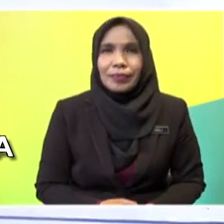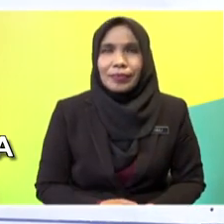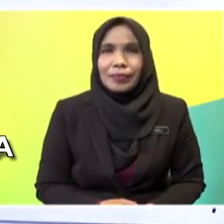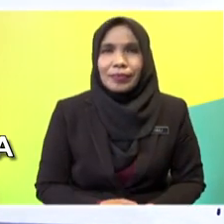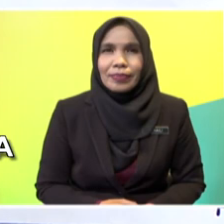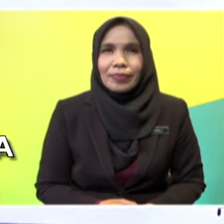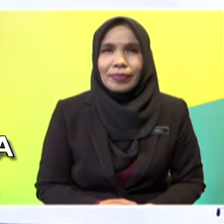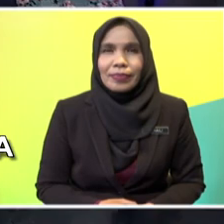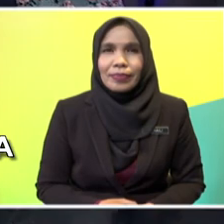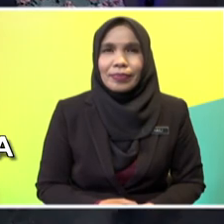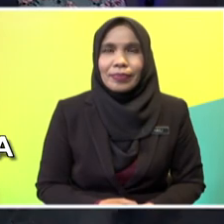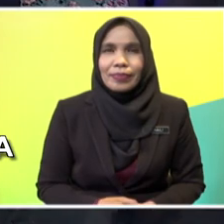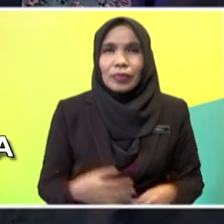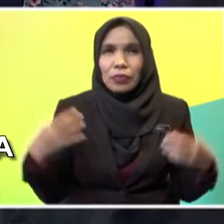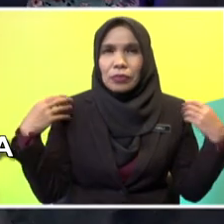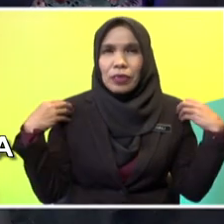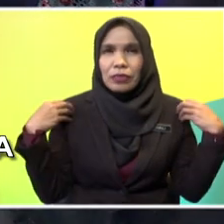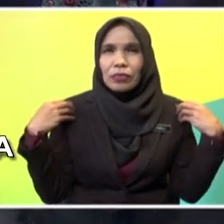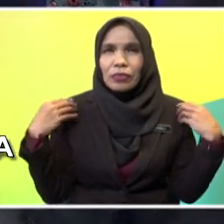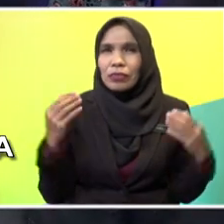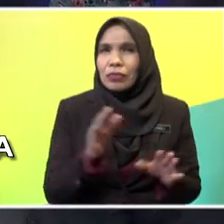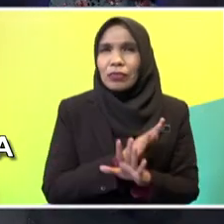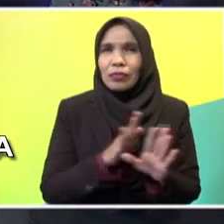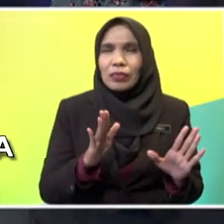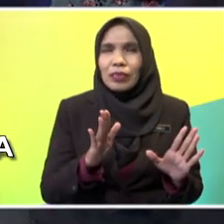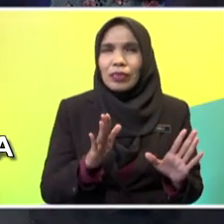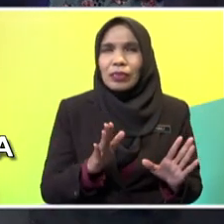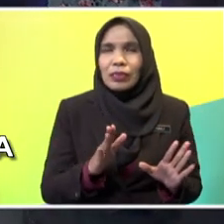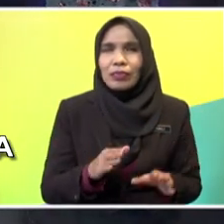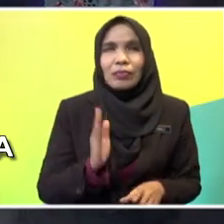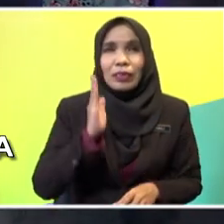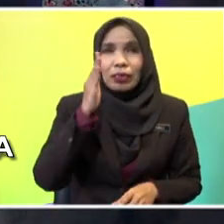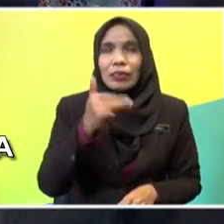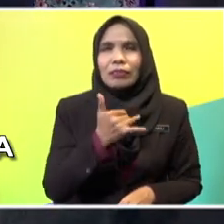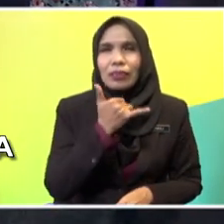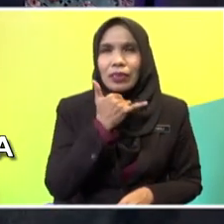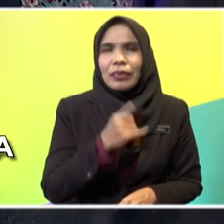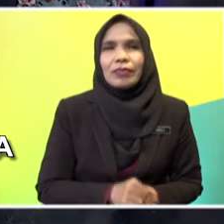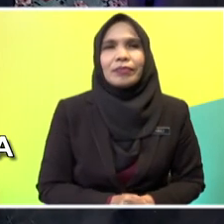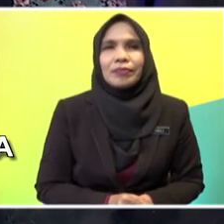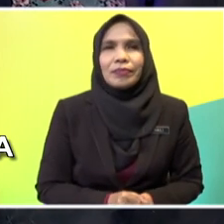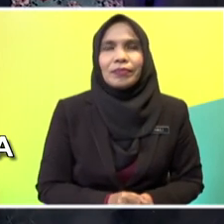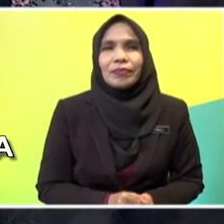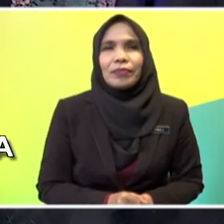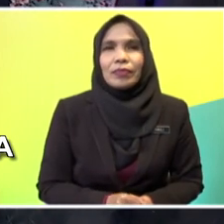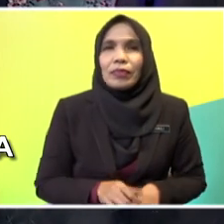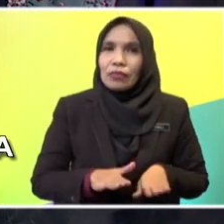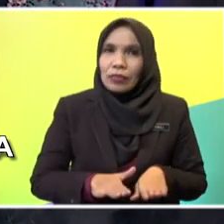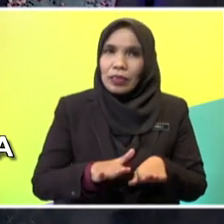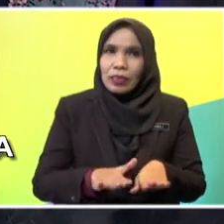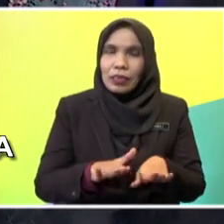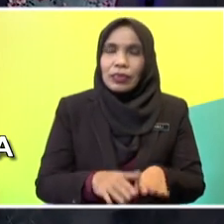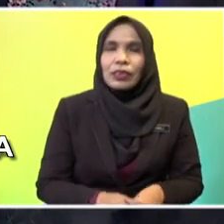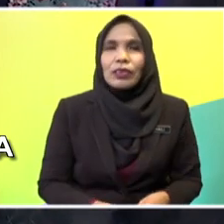dan baju tu pasti tak ada salah ya. Jahit maksud dia kekemasan, kita nak jahit pun mudah. Pelanggan pakai pun